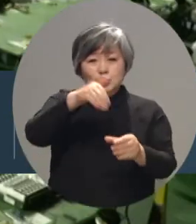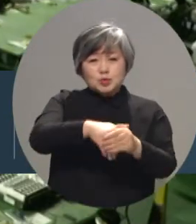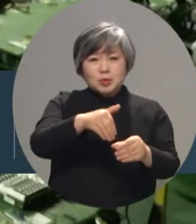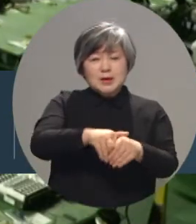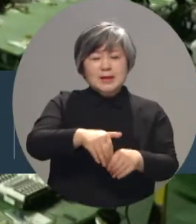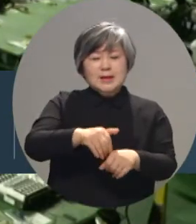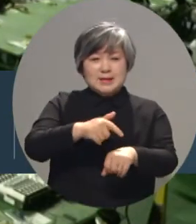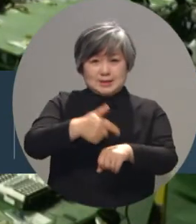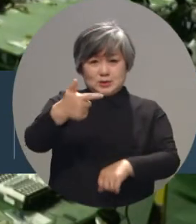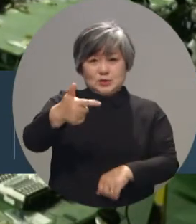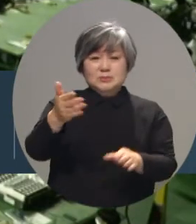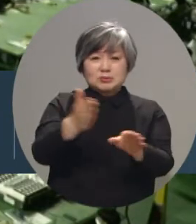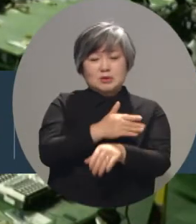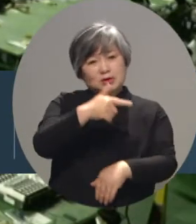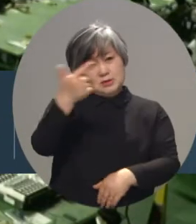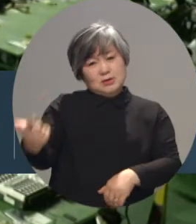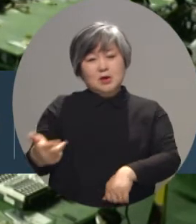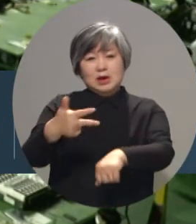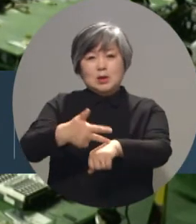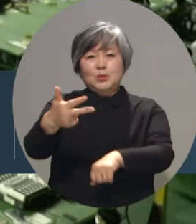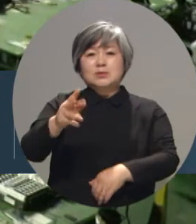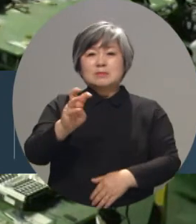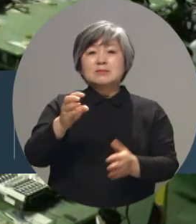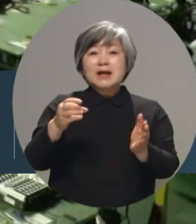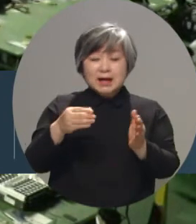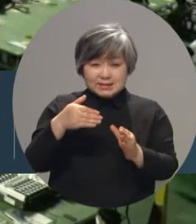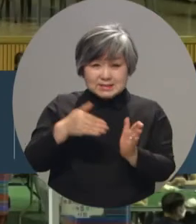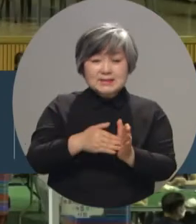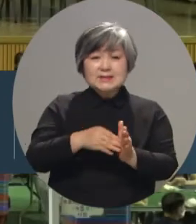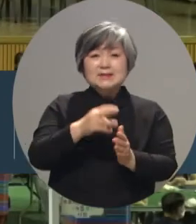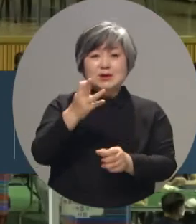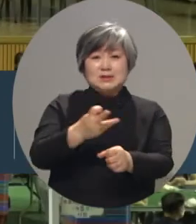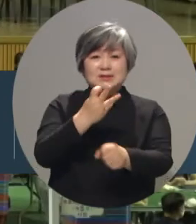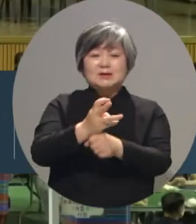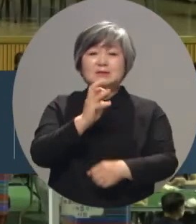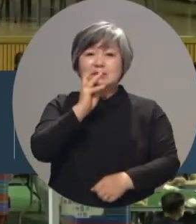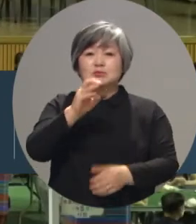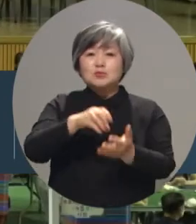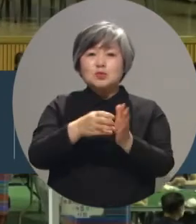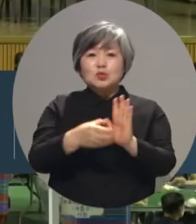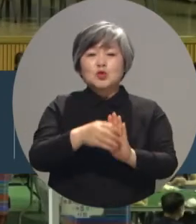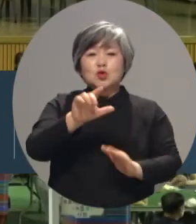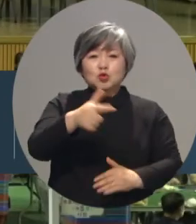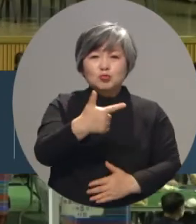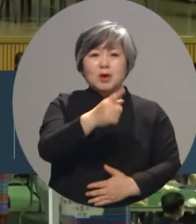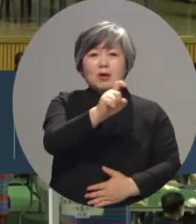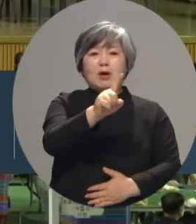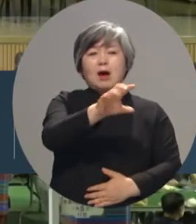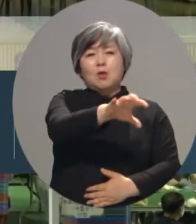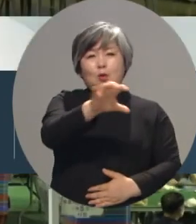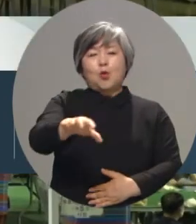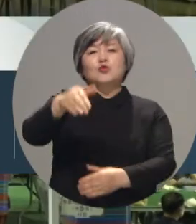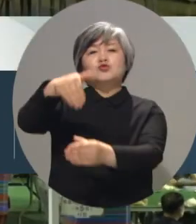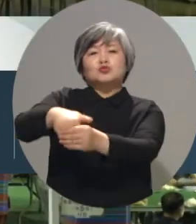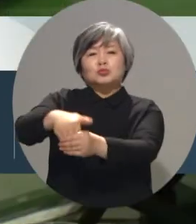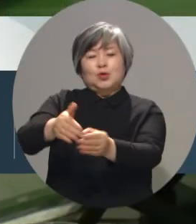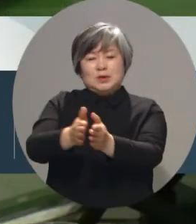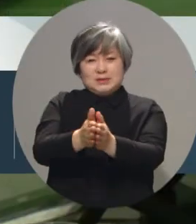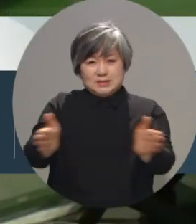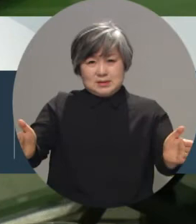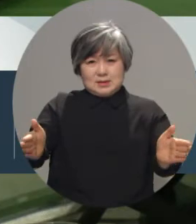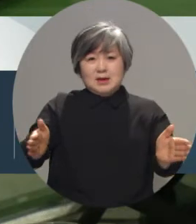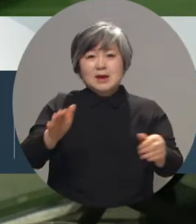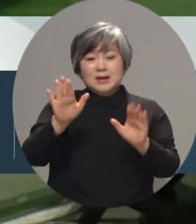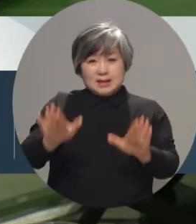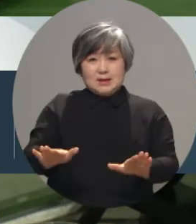새벽 6시부터 저녁 7시 반까지 13시간 반 동안 도내 611곳 투표소에서 진행됐습니다.